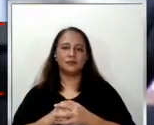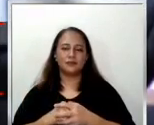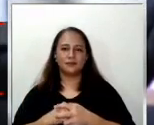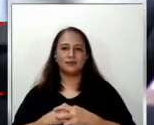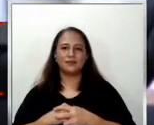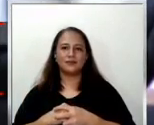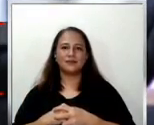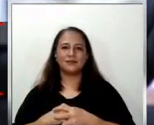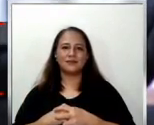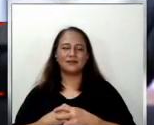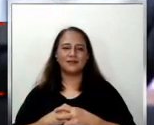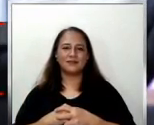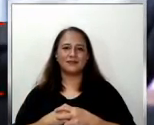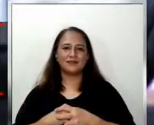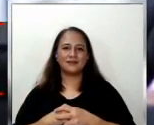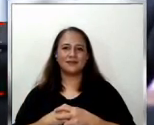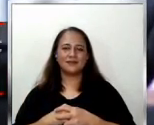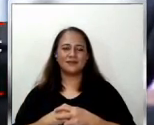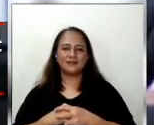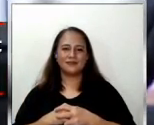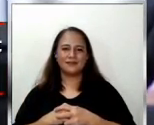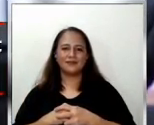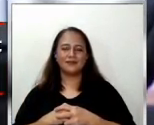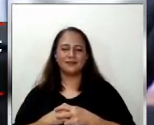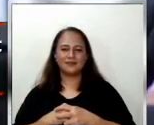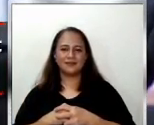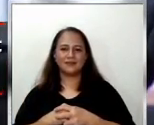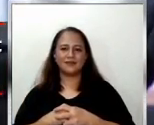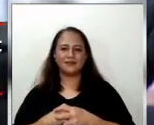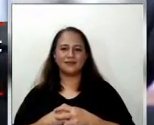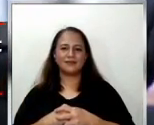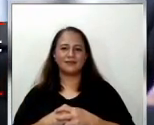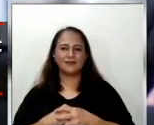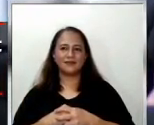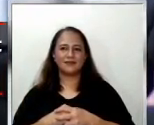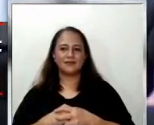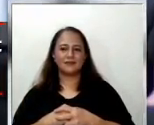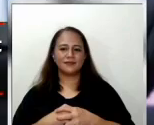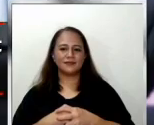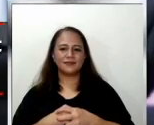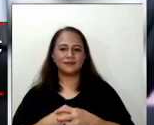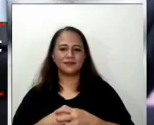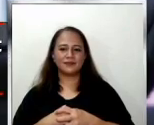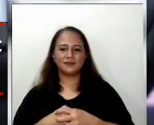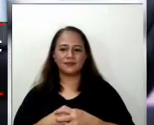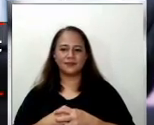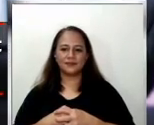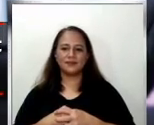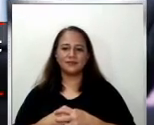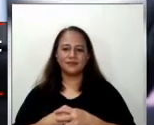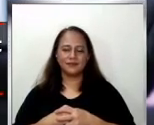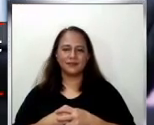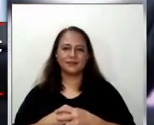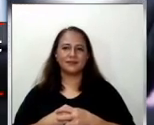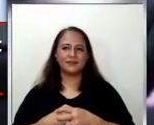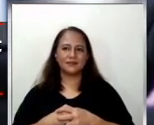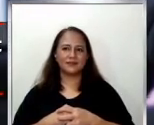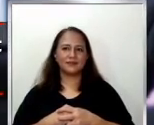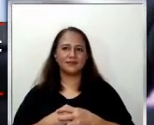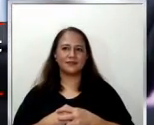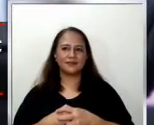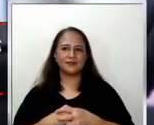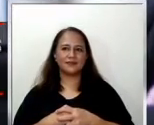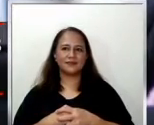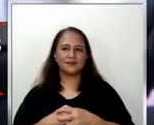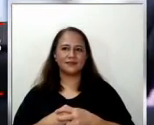antelación, siempre he ganado. El primera vez que está en esta situación, aún así pienso que es una leyenda,